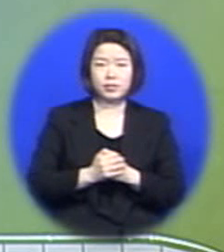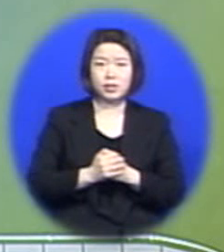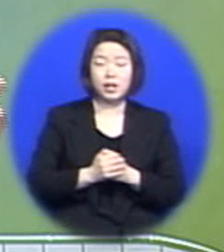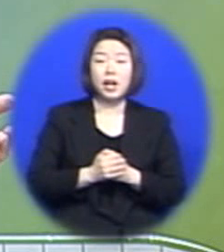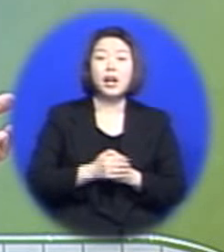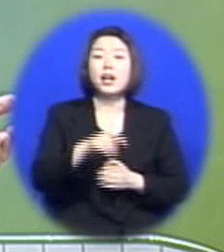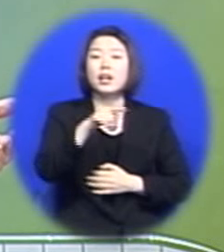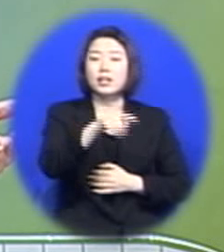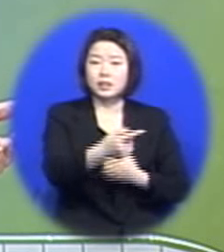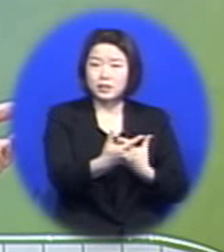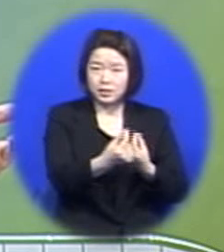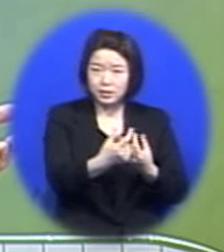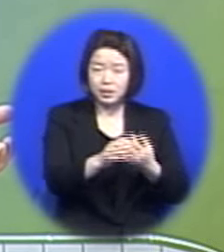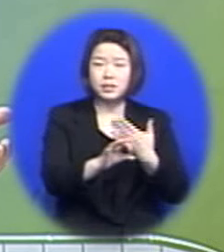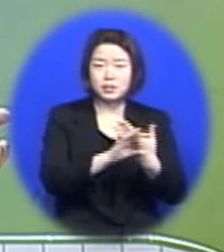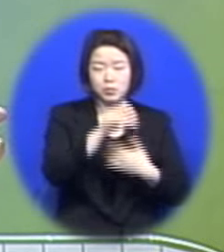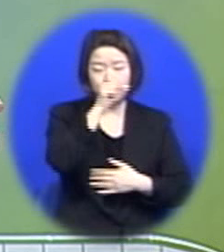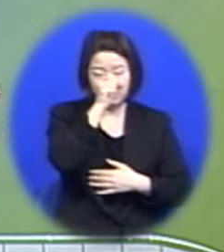그랬으면 좋겠다.